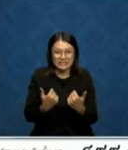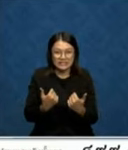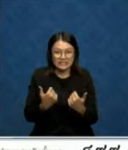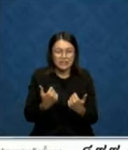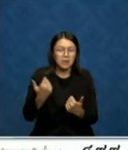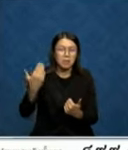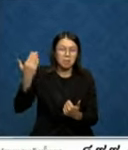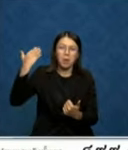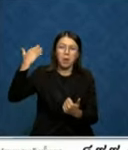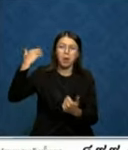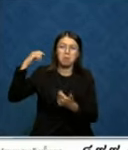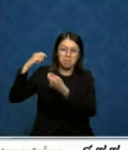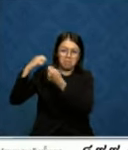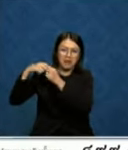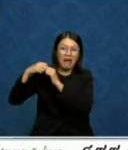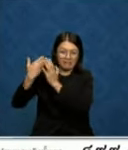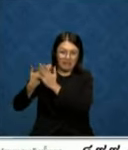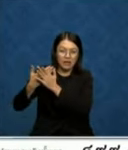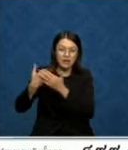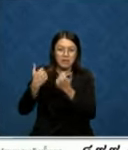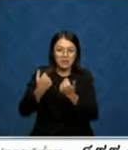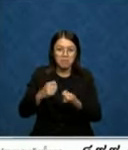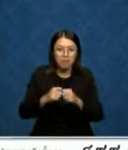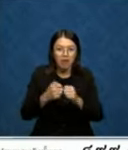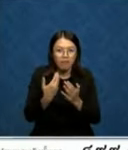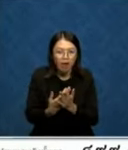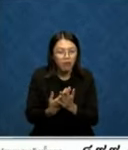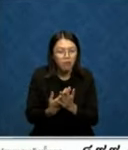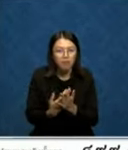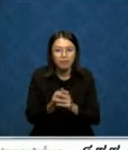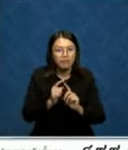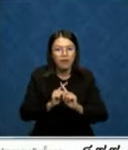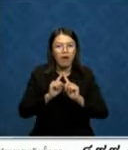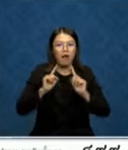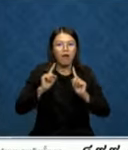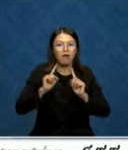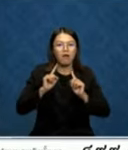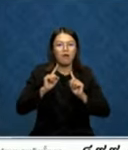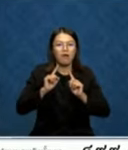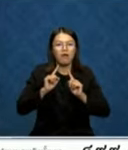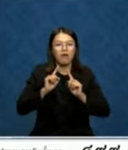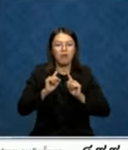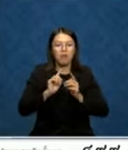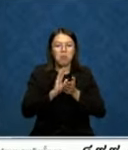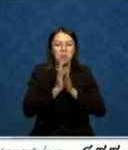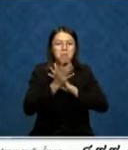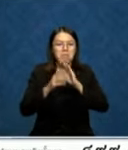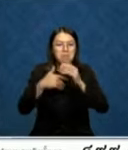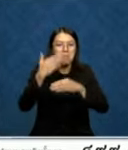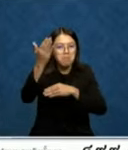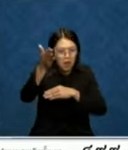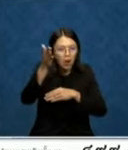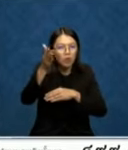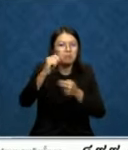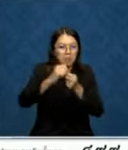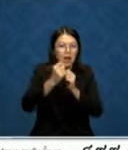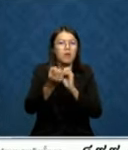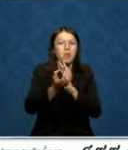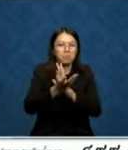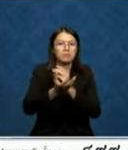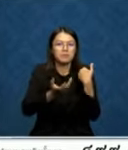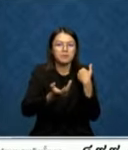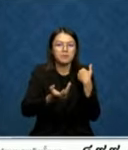ในขณะนี้ที่อาจจะพัฒนากลายเป็นวิกฤตในอนาคตได้ทั้งนี้เพ